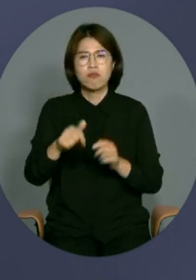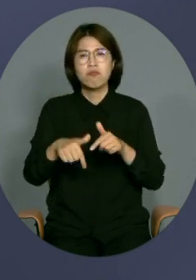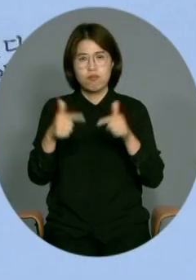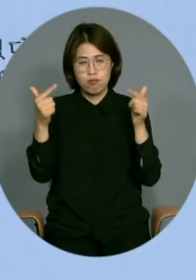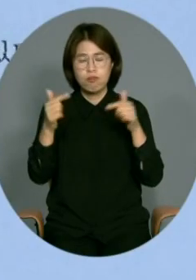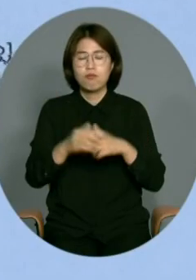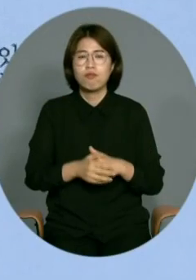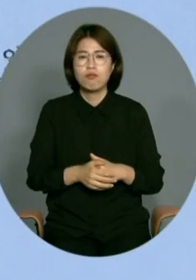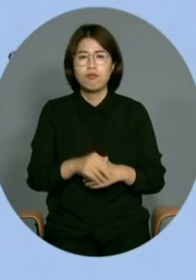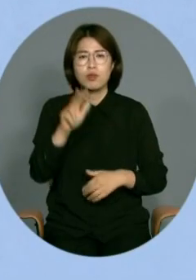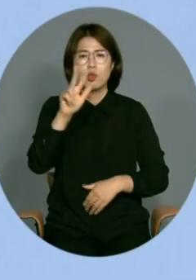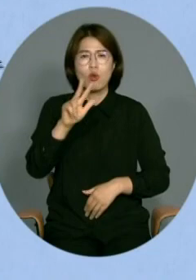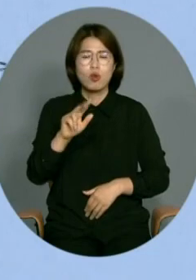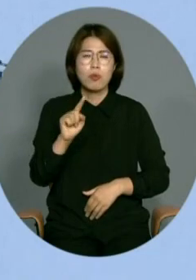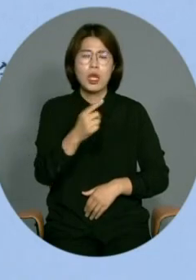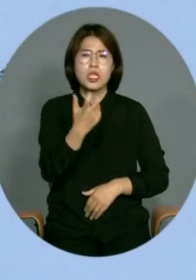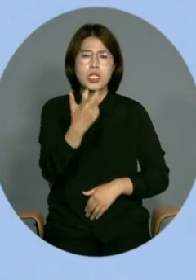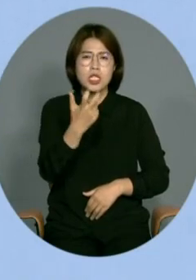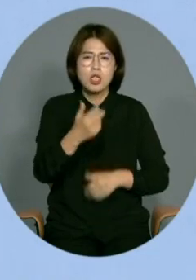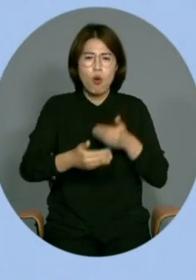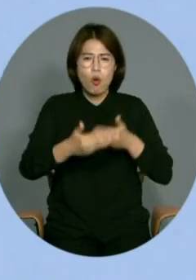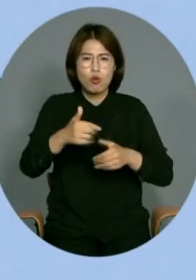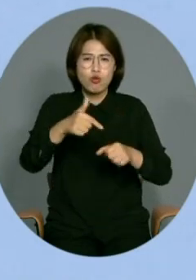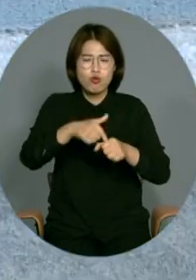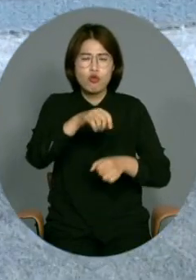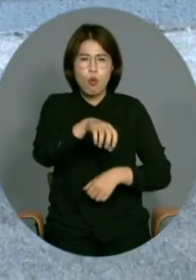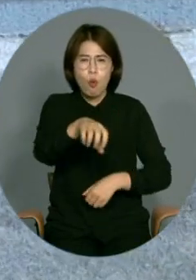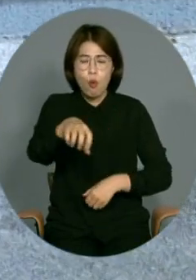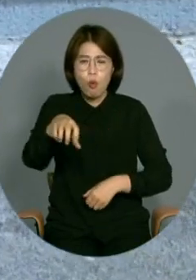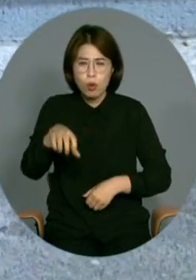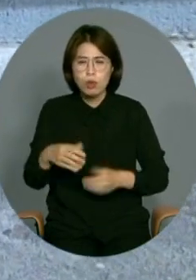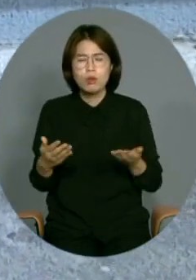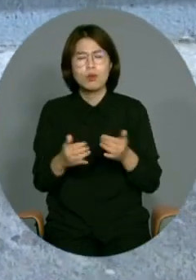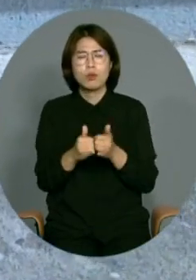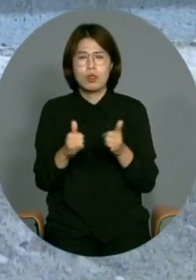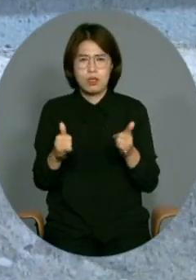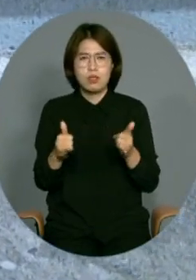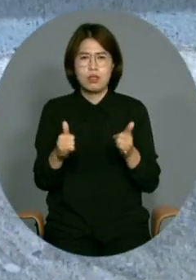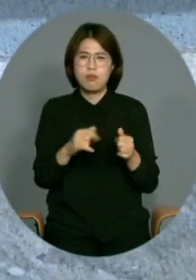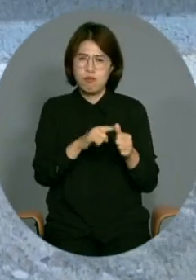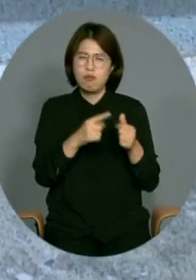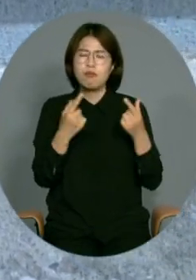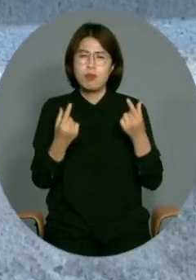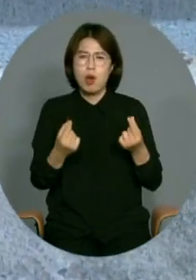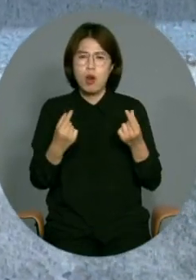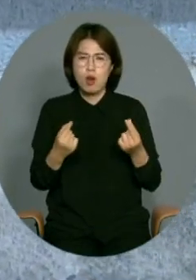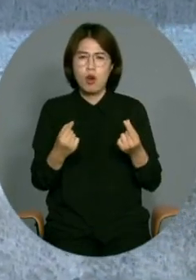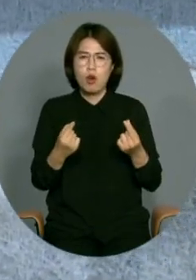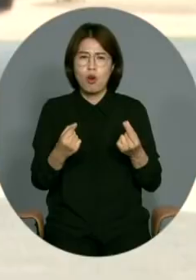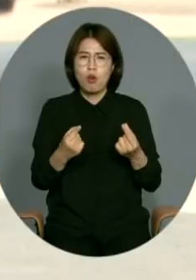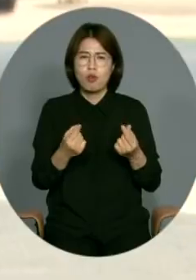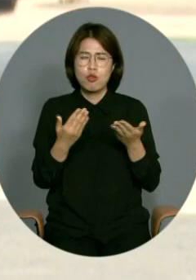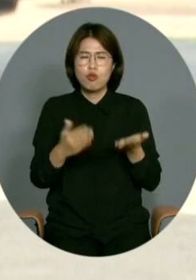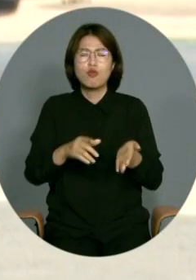증가했습니다. 전국 170여 개 고속도로 주유소 상당수 노동자들은 A씨처럼